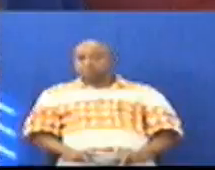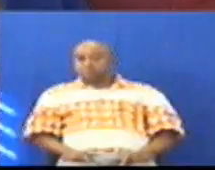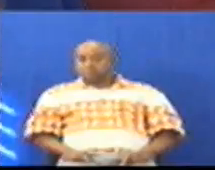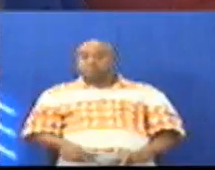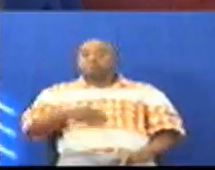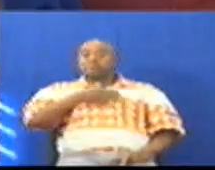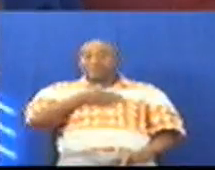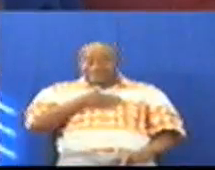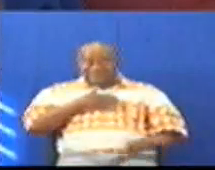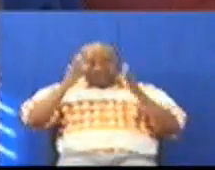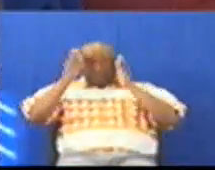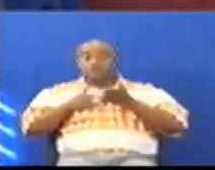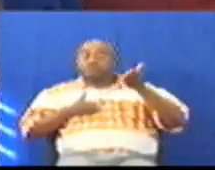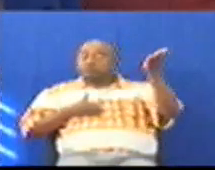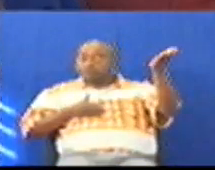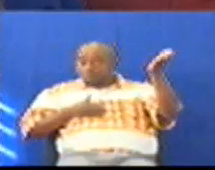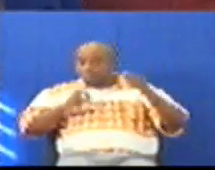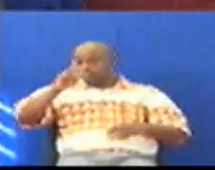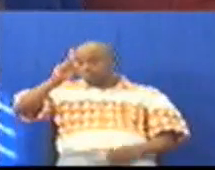Asante sana Mheshimiwa Alibariki Kingu.